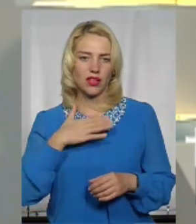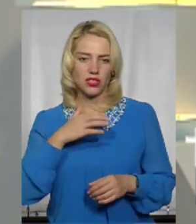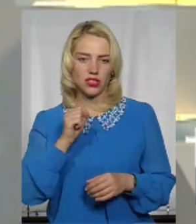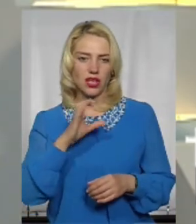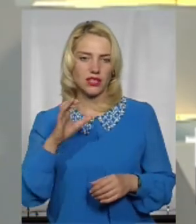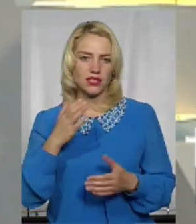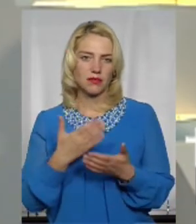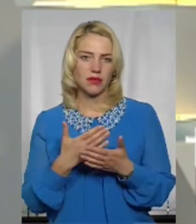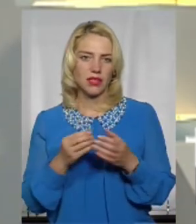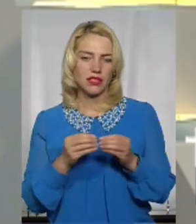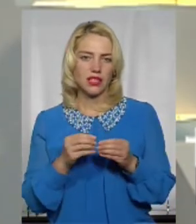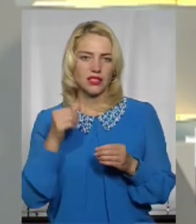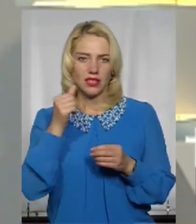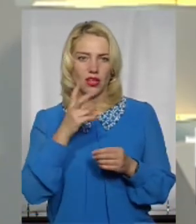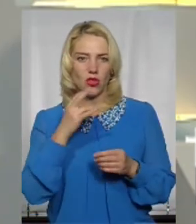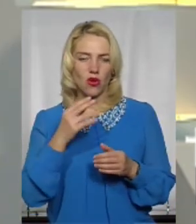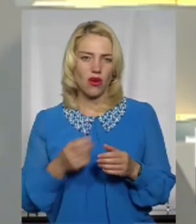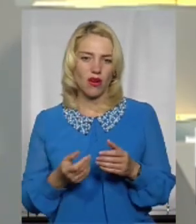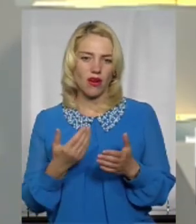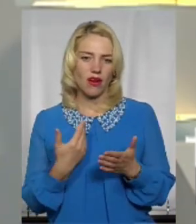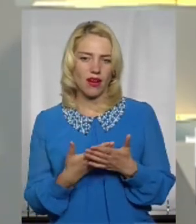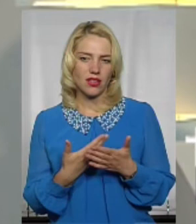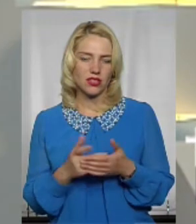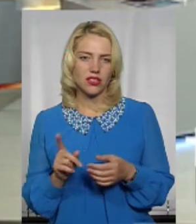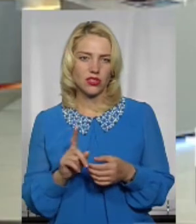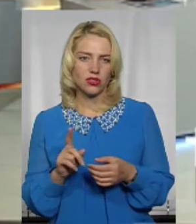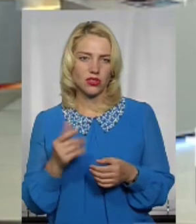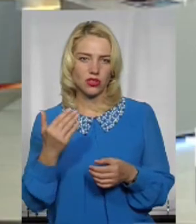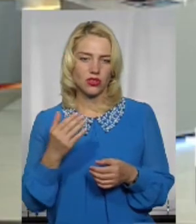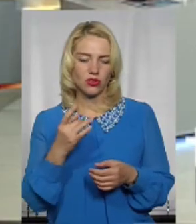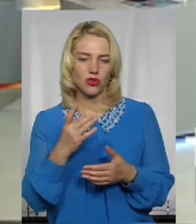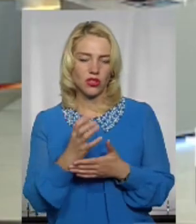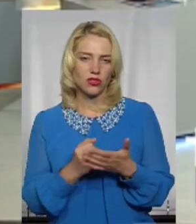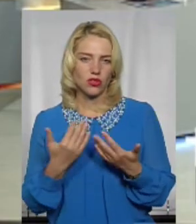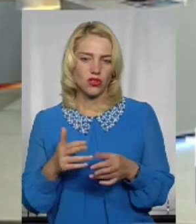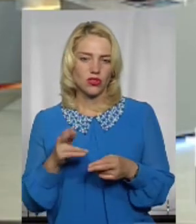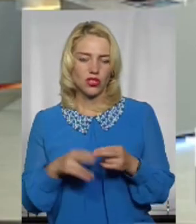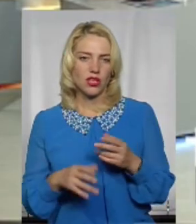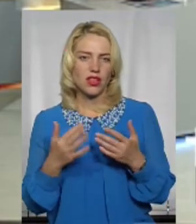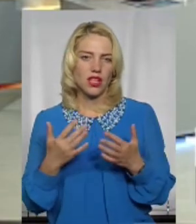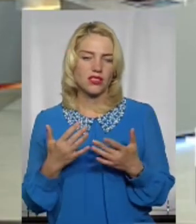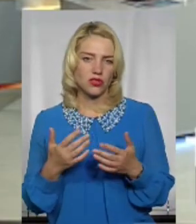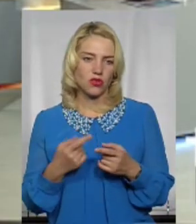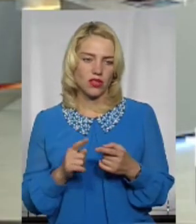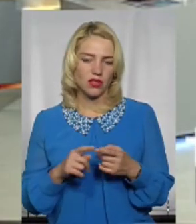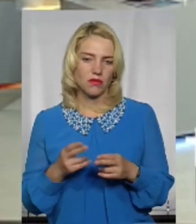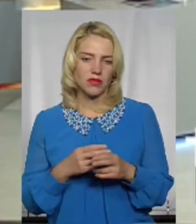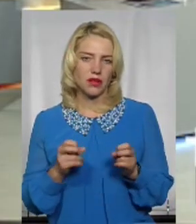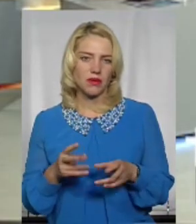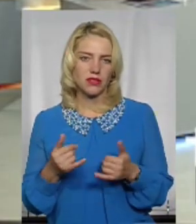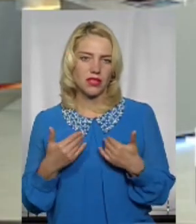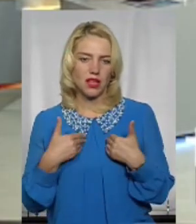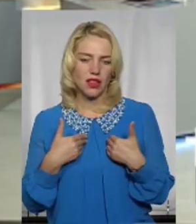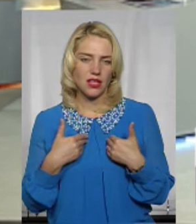10 лет, но кажется, что ее ресурс уже исчерпан. Насколько это вообще безопасно для